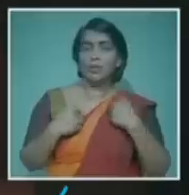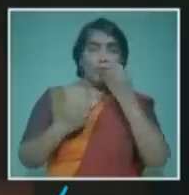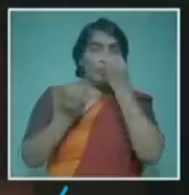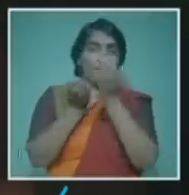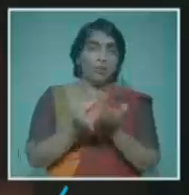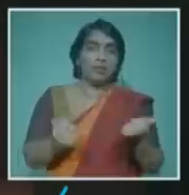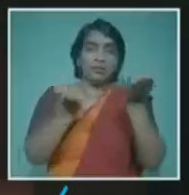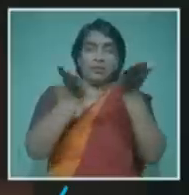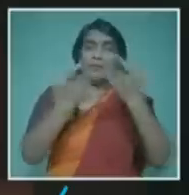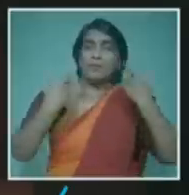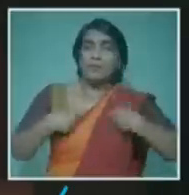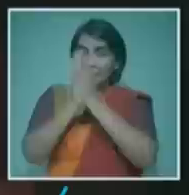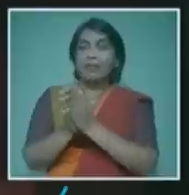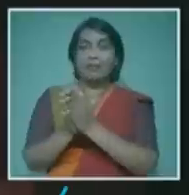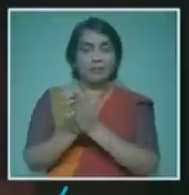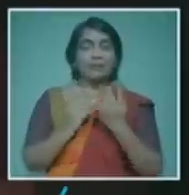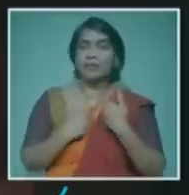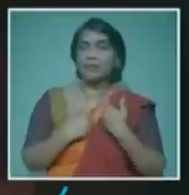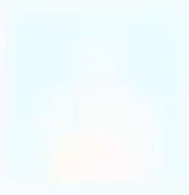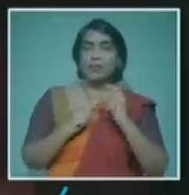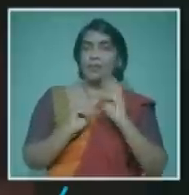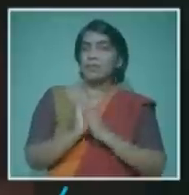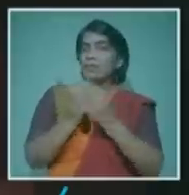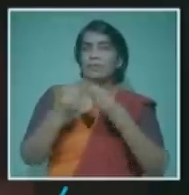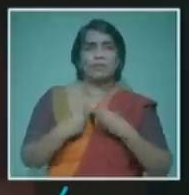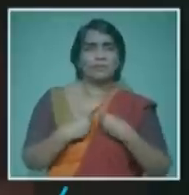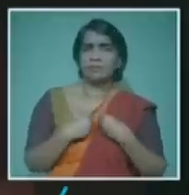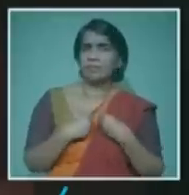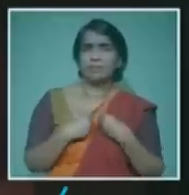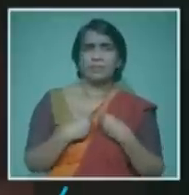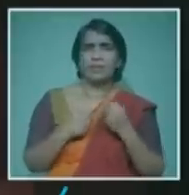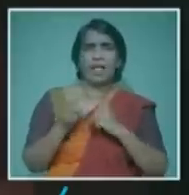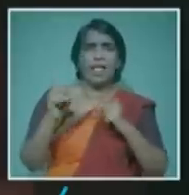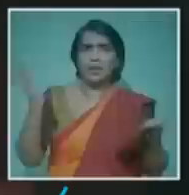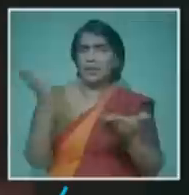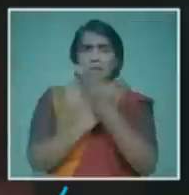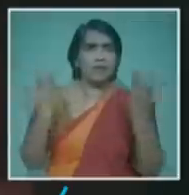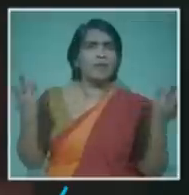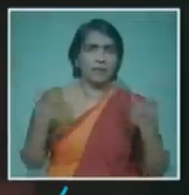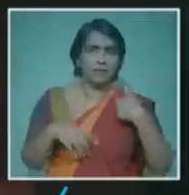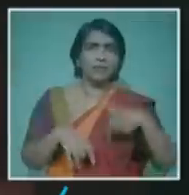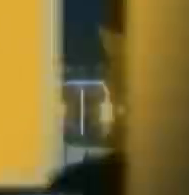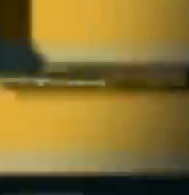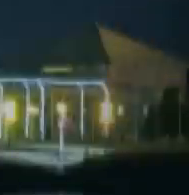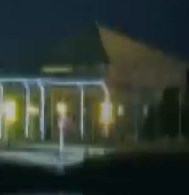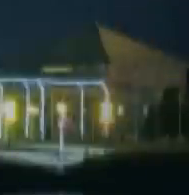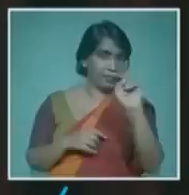අරගෙන ගිහිල්ලා රාජපක්ෂ වන්දනාවේ ගිහිල්ලා මම ආගමතිකම් ලබා ගන්නට ඉල්ලුම් පත්‍ර දැම්මේ නැtei කියන එක මම මේ අවස්ථාවේ කියන්නේ